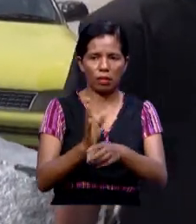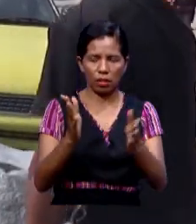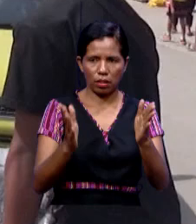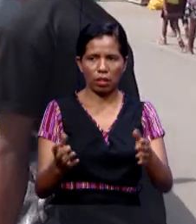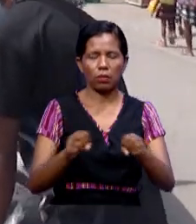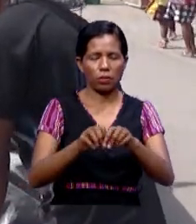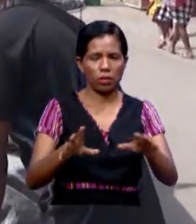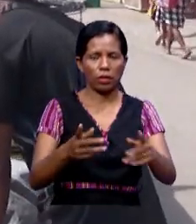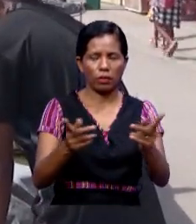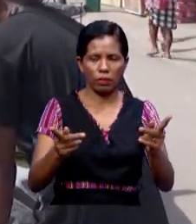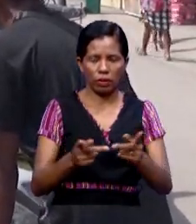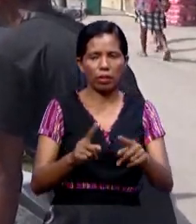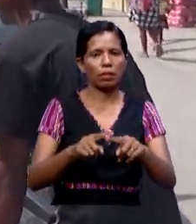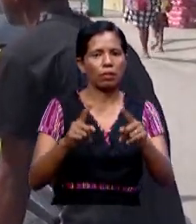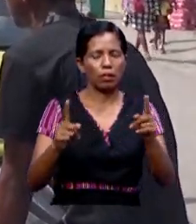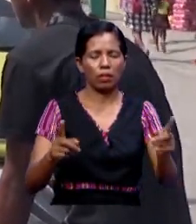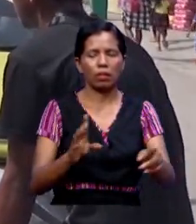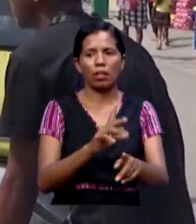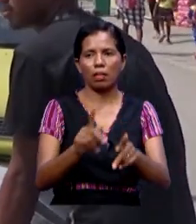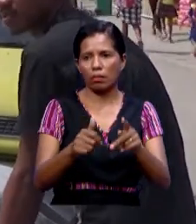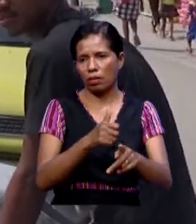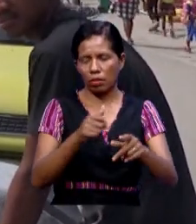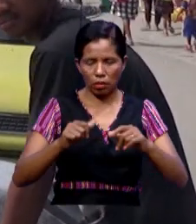hamamok fatine ne mai be vendedor balun se